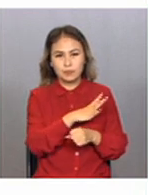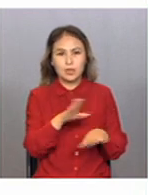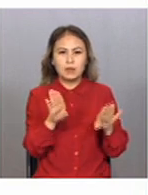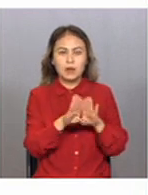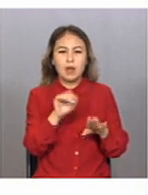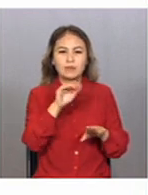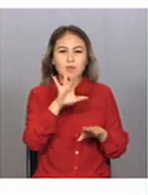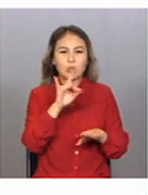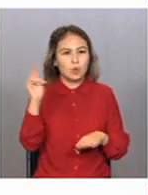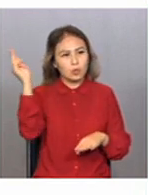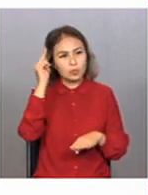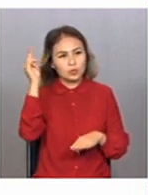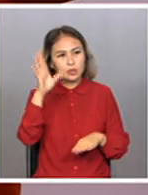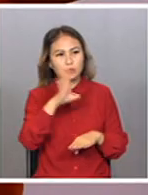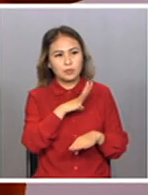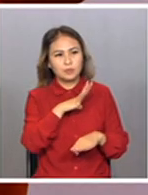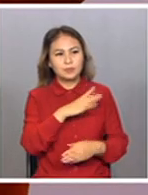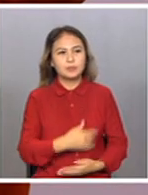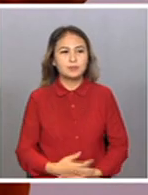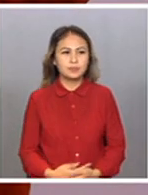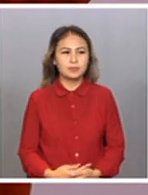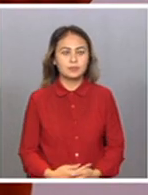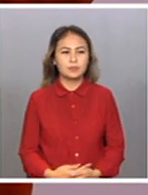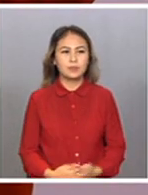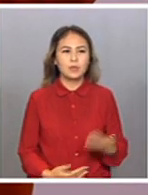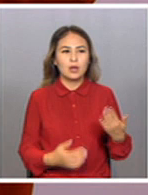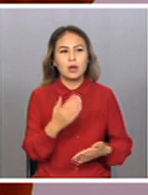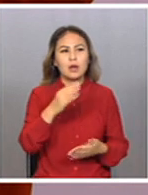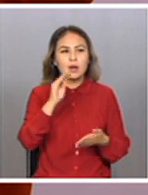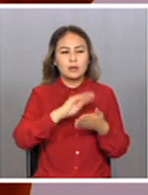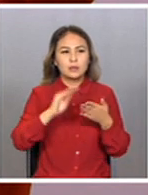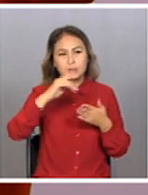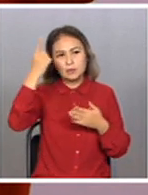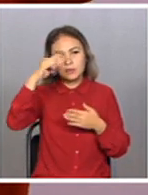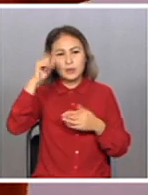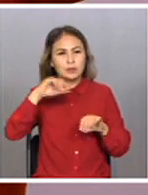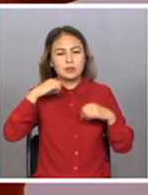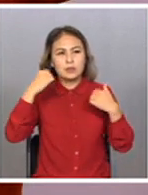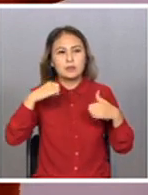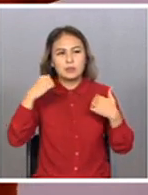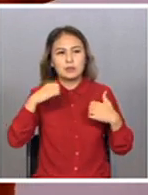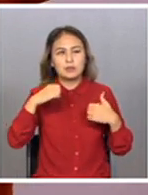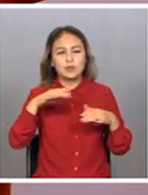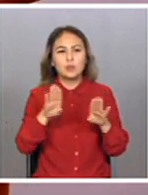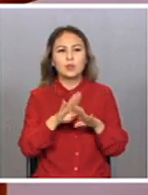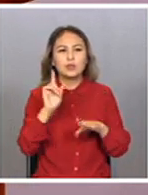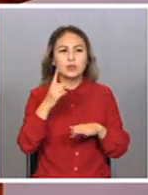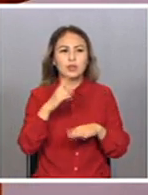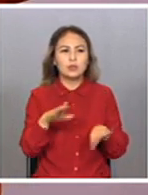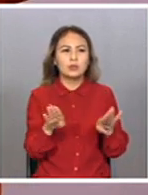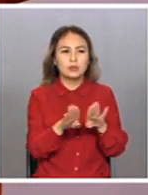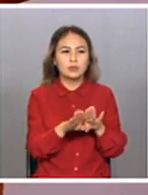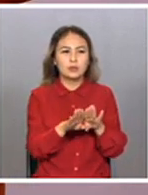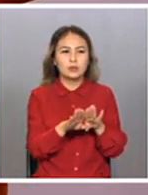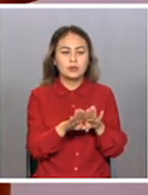авторы оқушылар болып табылады. Ал енді ғажайып бақ ертегісінің авторы белгісіз, өйткені бұл ауыз